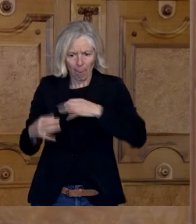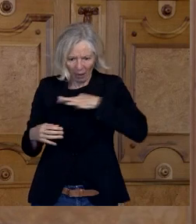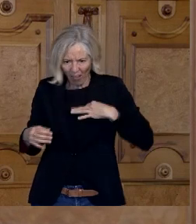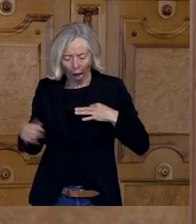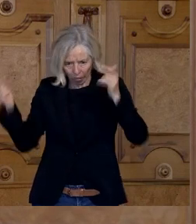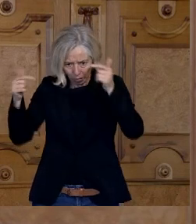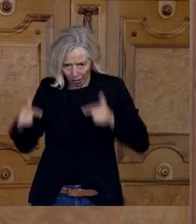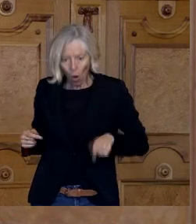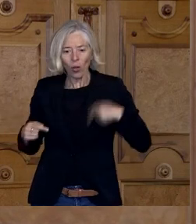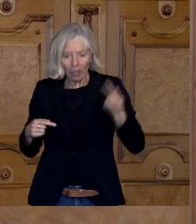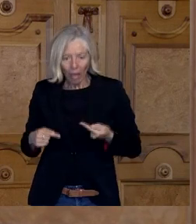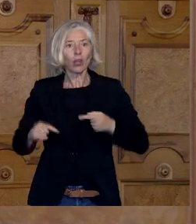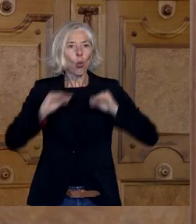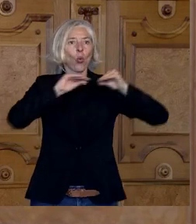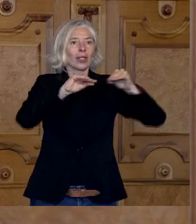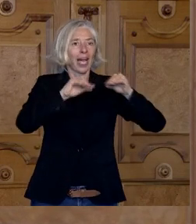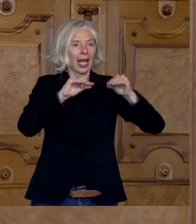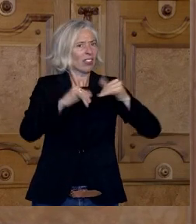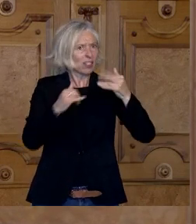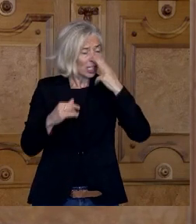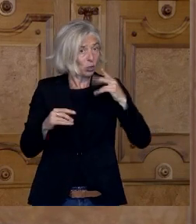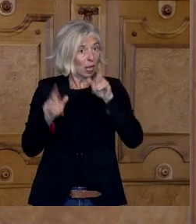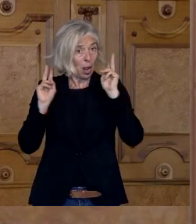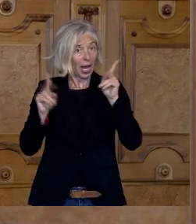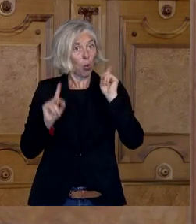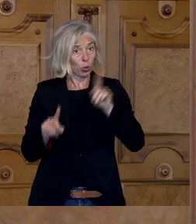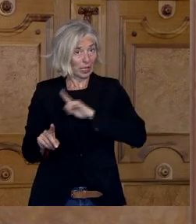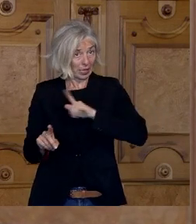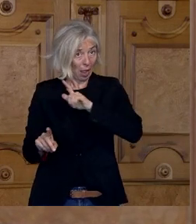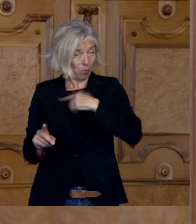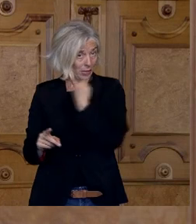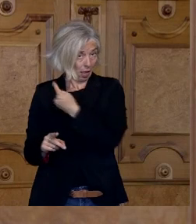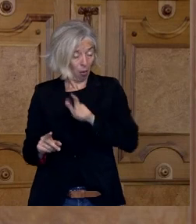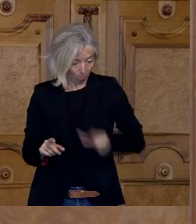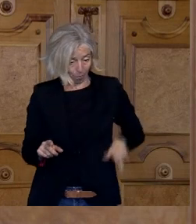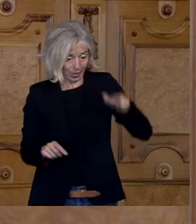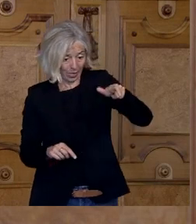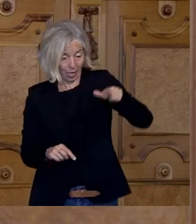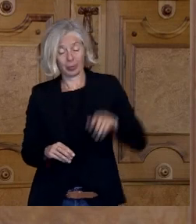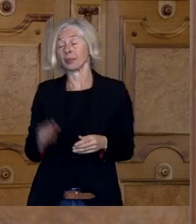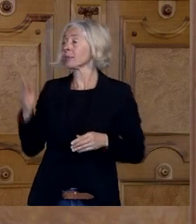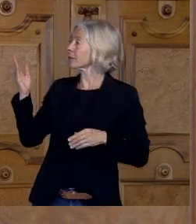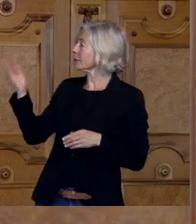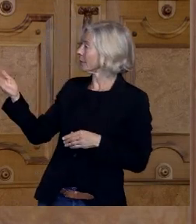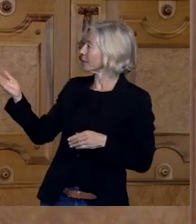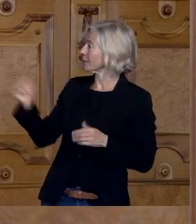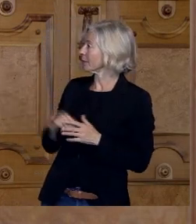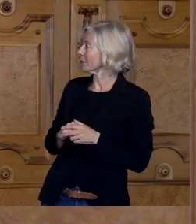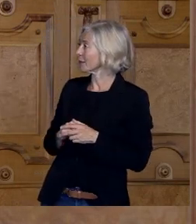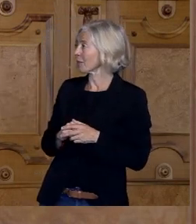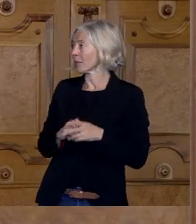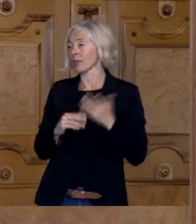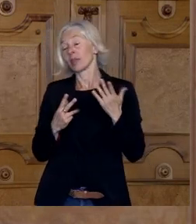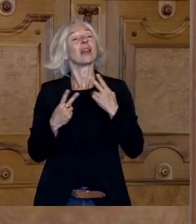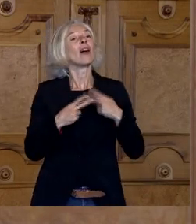haben ja Mittel des Freistaates wie des Bundes, die wir bekommen, sind da auch im Rahmen des Digitalpaktes natürlich in der